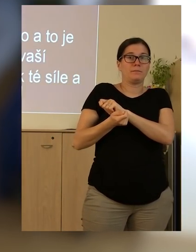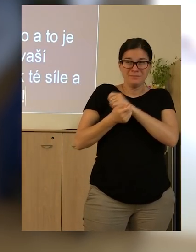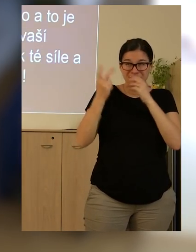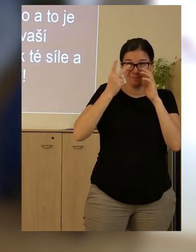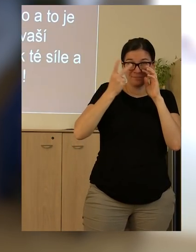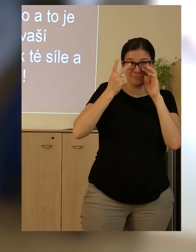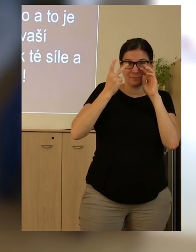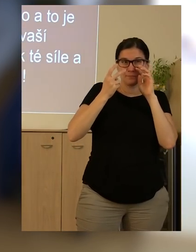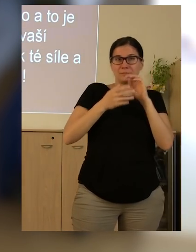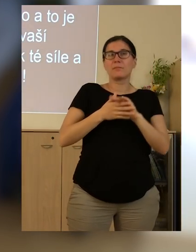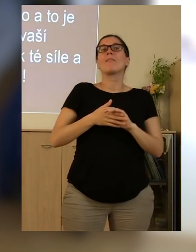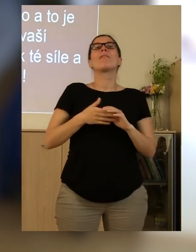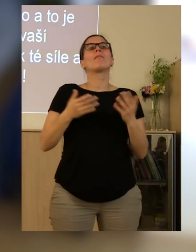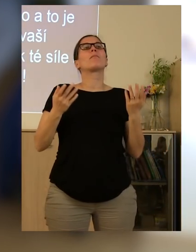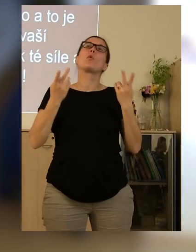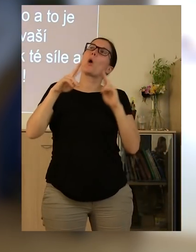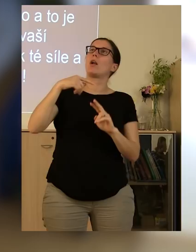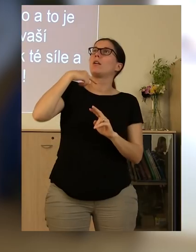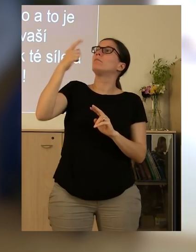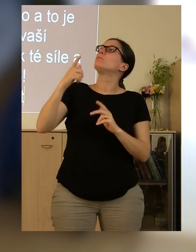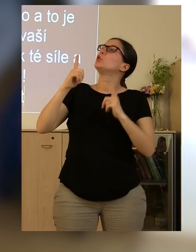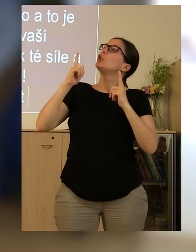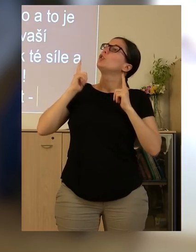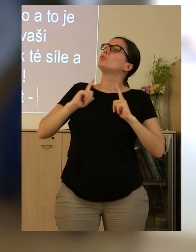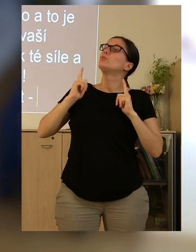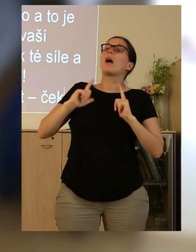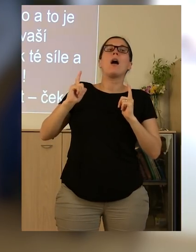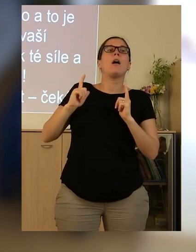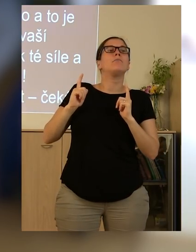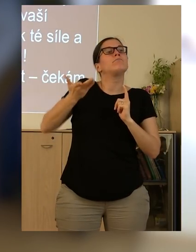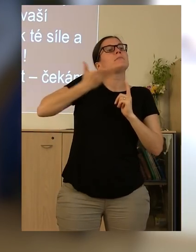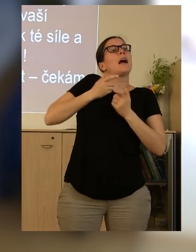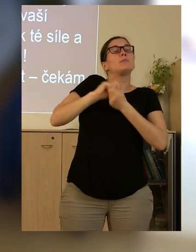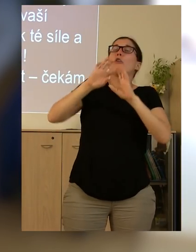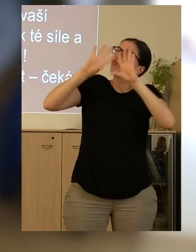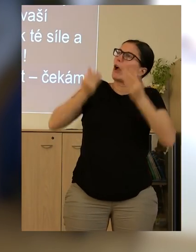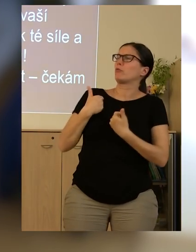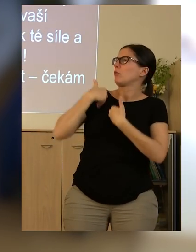Rozumíte? On mohl říct, čekám na změnu prostě, dal jsem ti všecko.